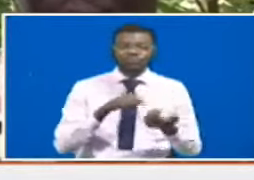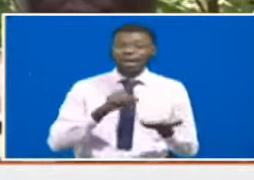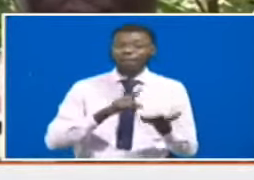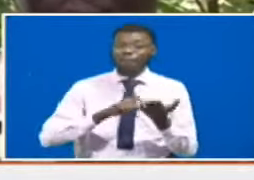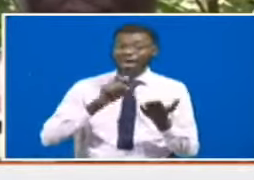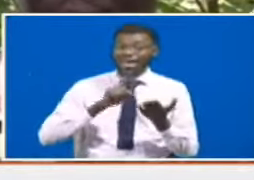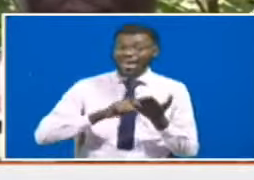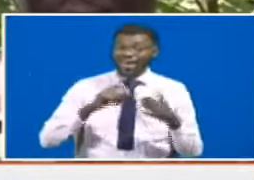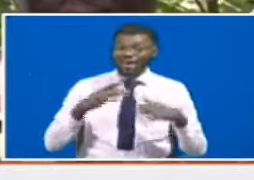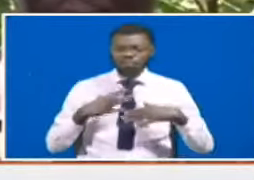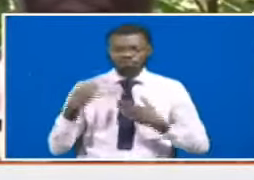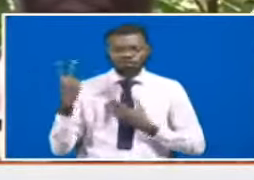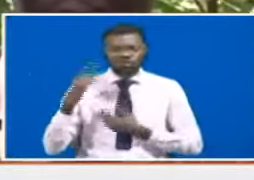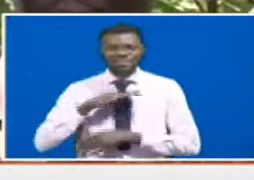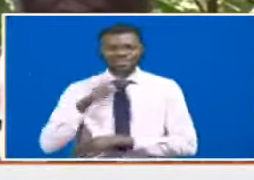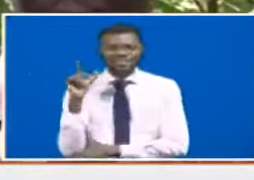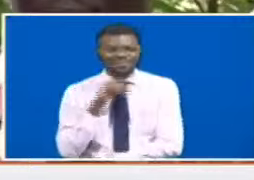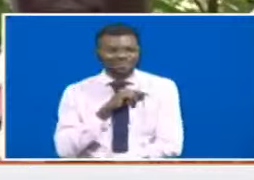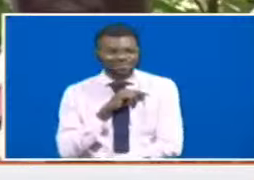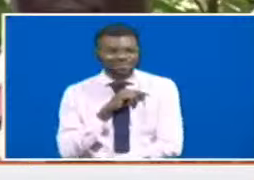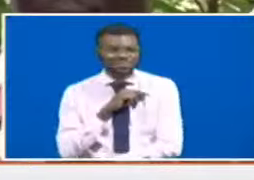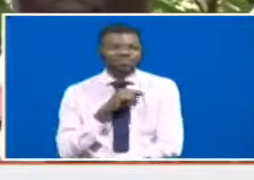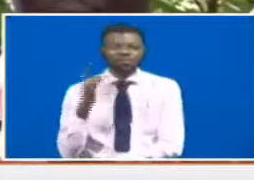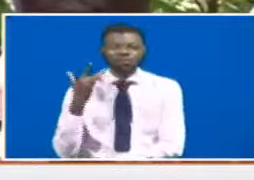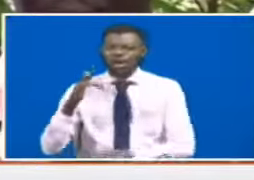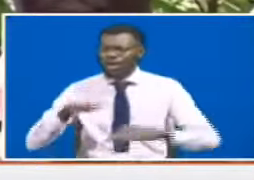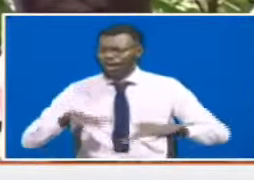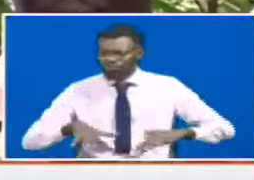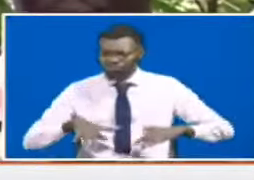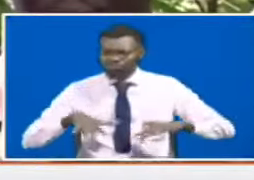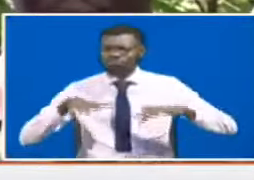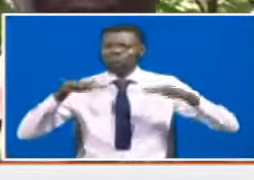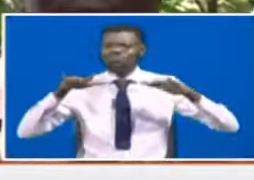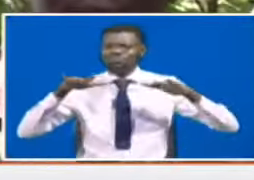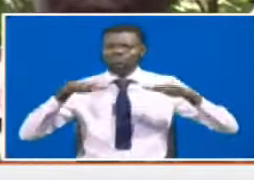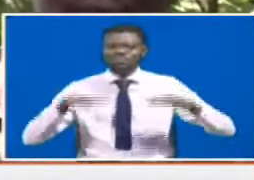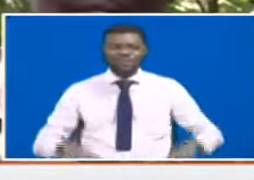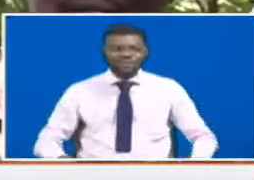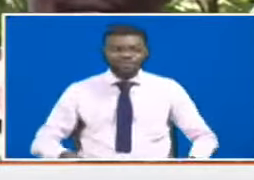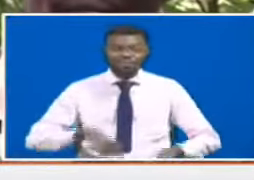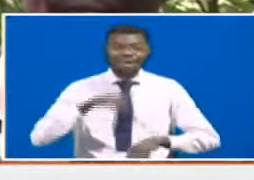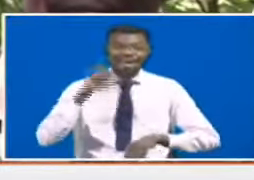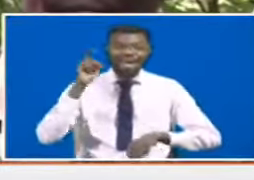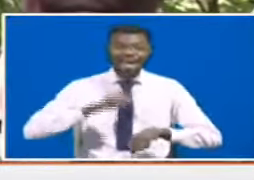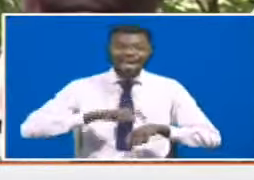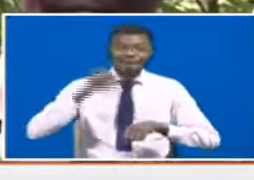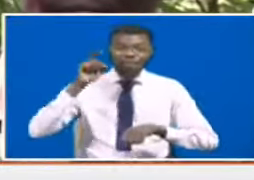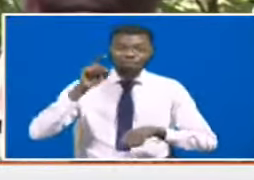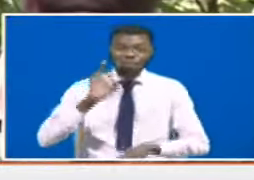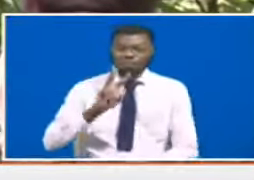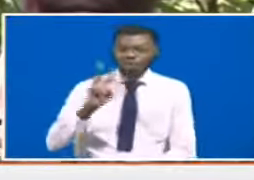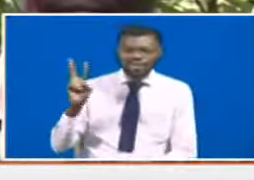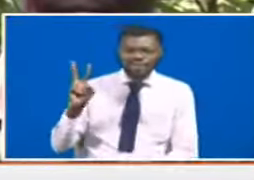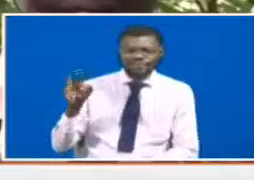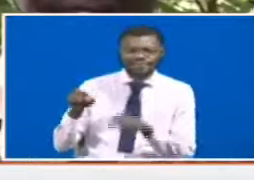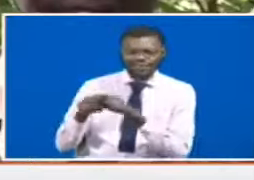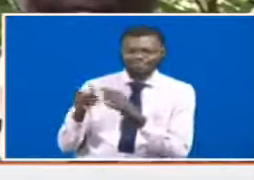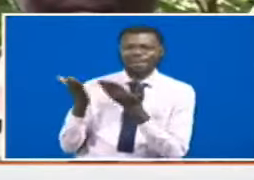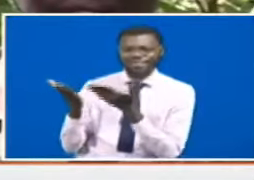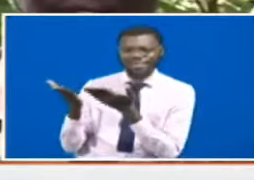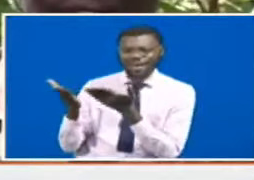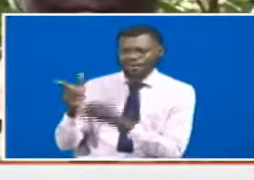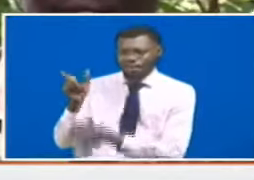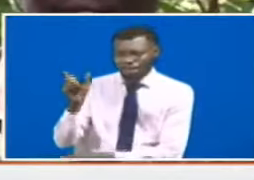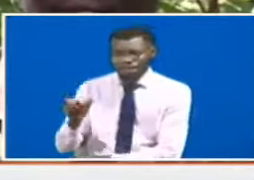wawili wameaga kwa sababu ya flooding. Embu West pia tumekuwa na case